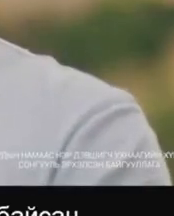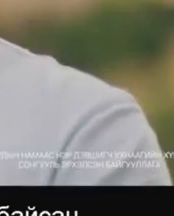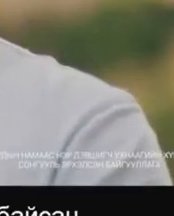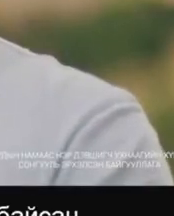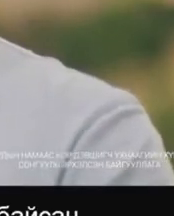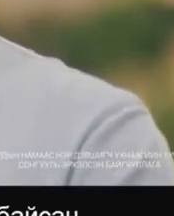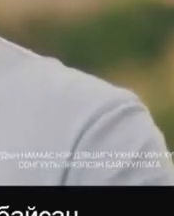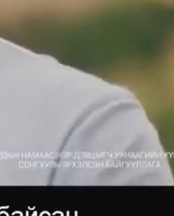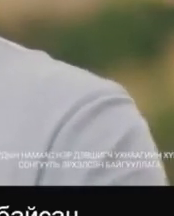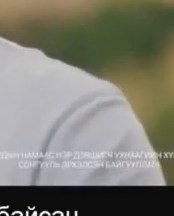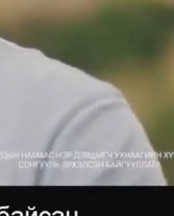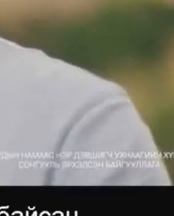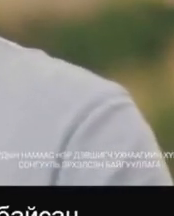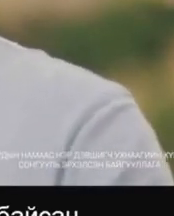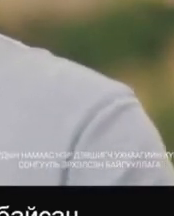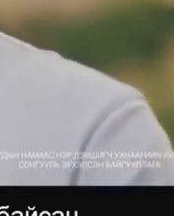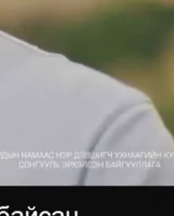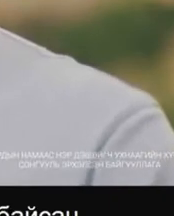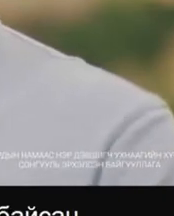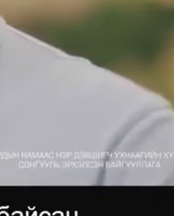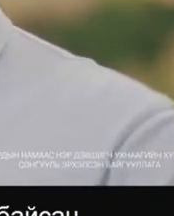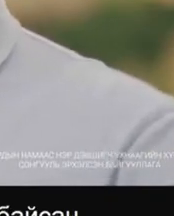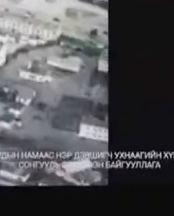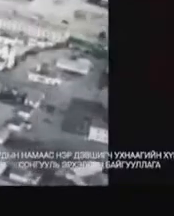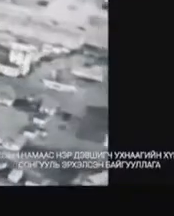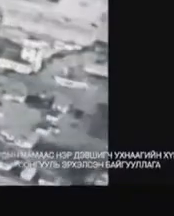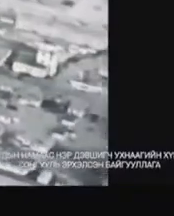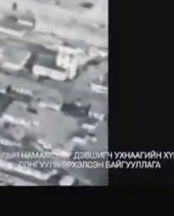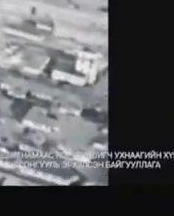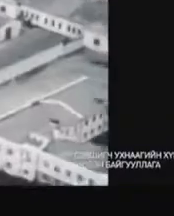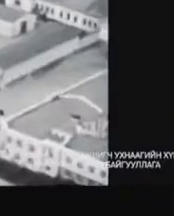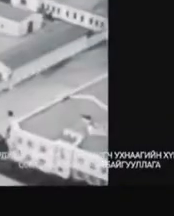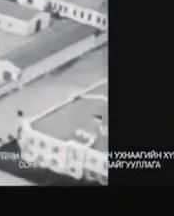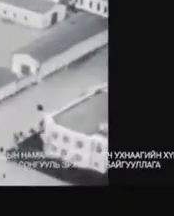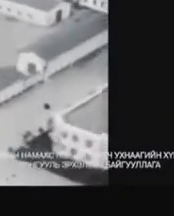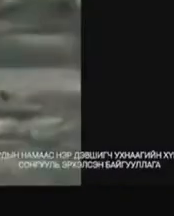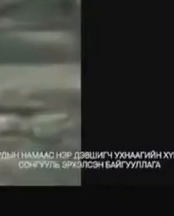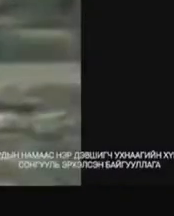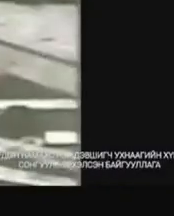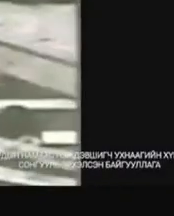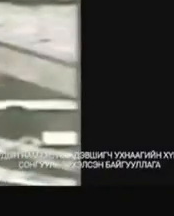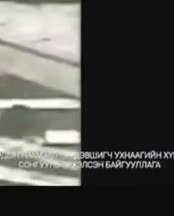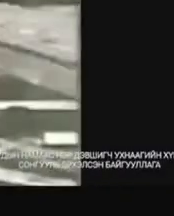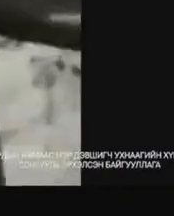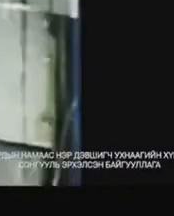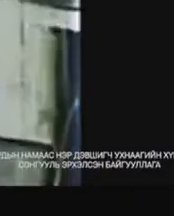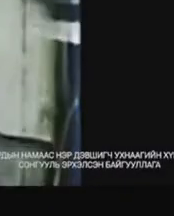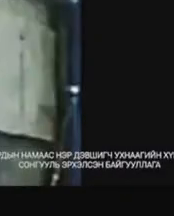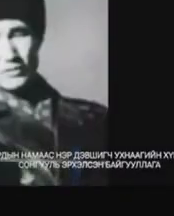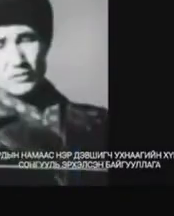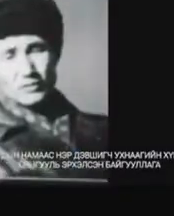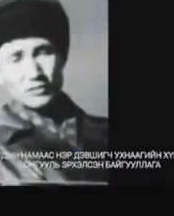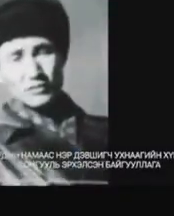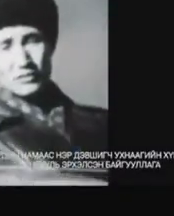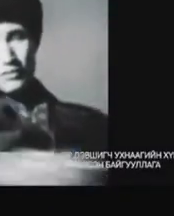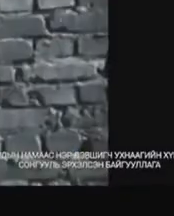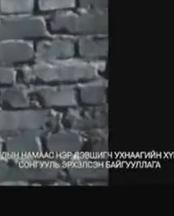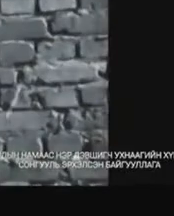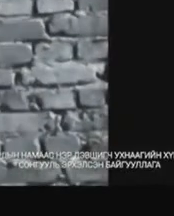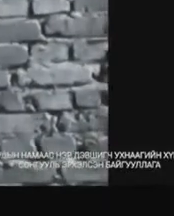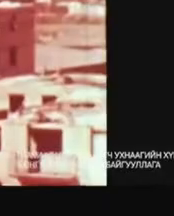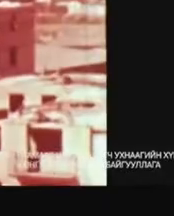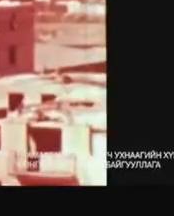өнгөрсөн 20 дугаар зам бол манай ахмадуудын бүтээн байгуулалтын зам байсан. Томоохон хот тосхон нэг талх газар байсан гэмээ эцүү талд